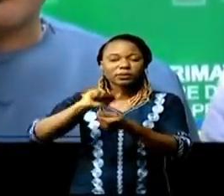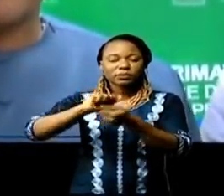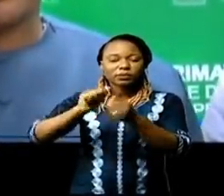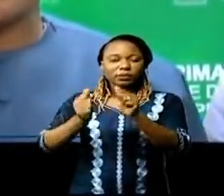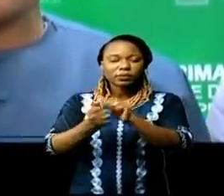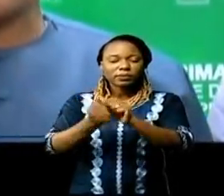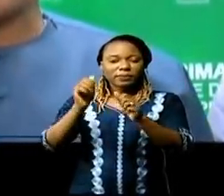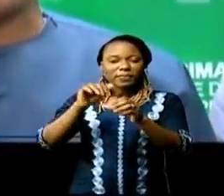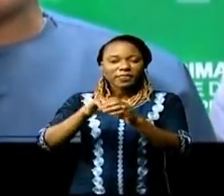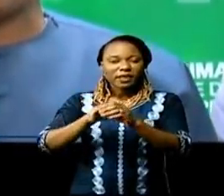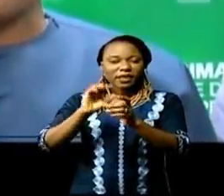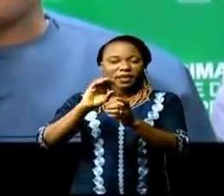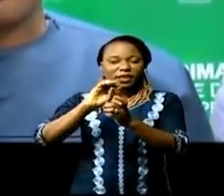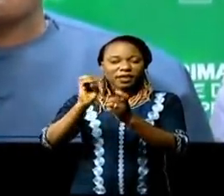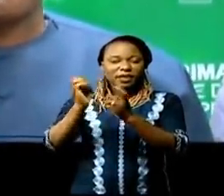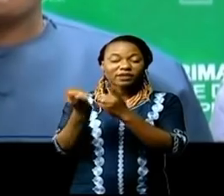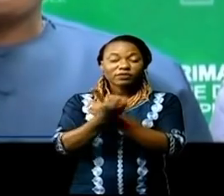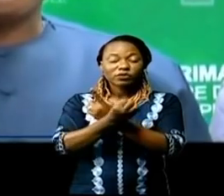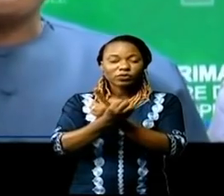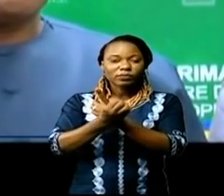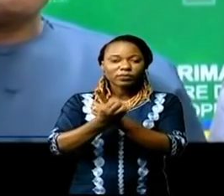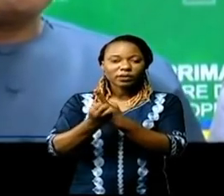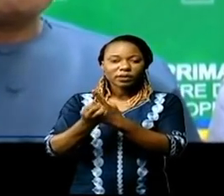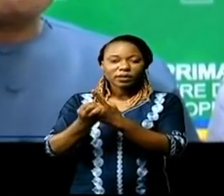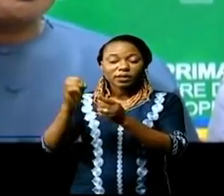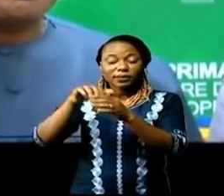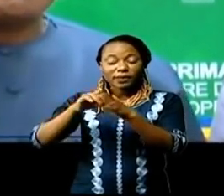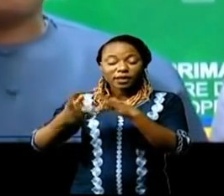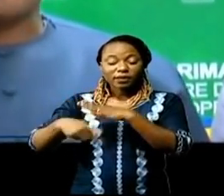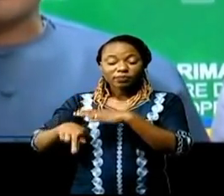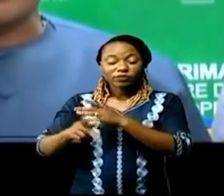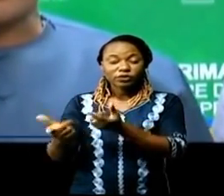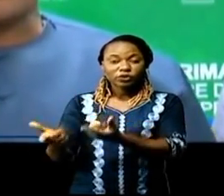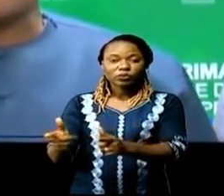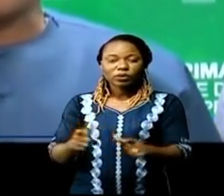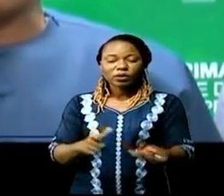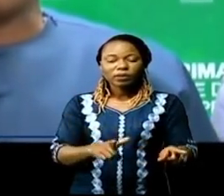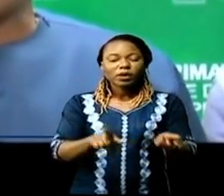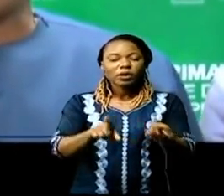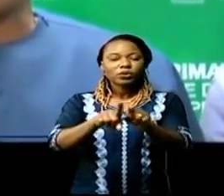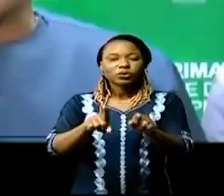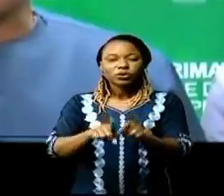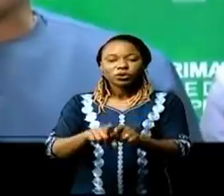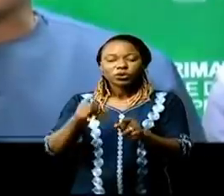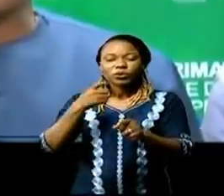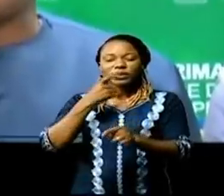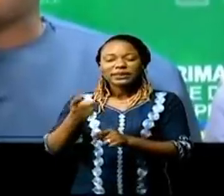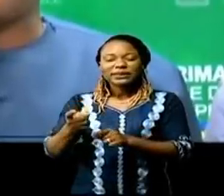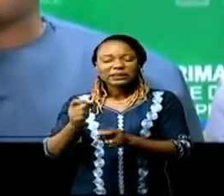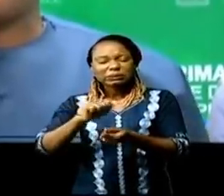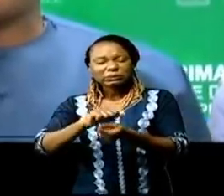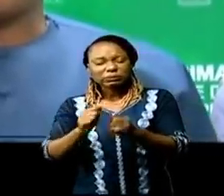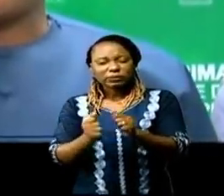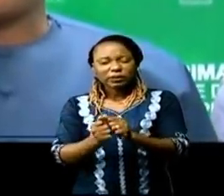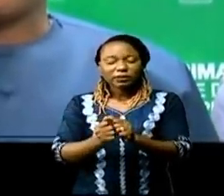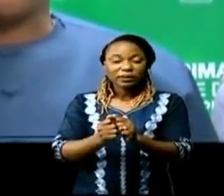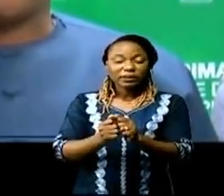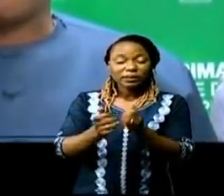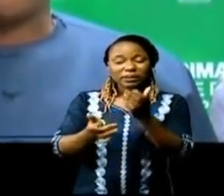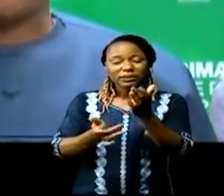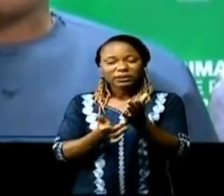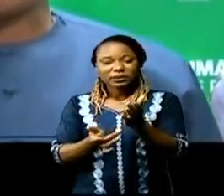Lualaba, faire un état des lieux. Du point de vue technique et surtout administratif, donc